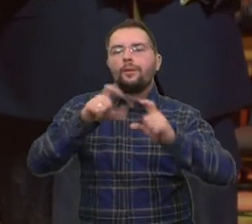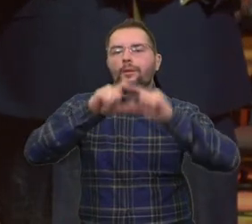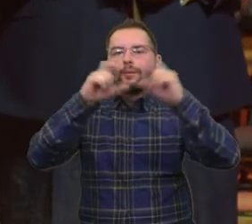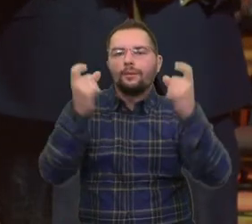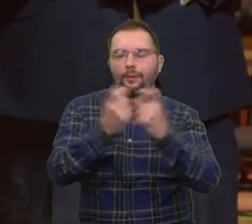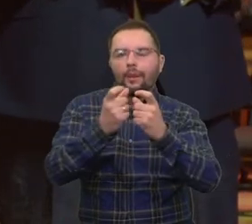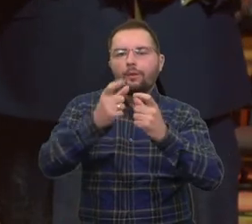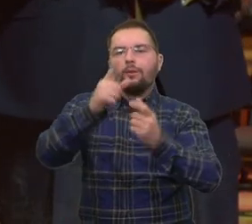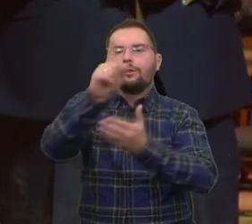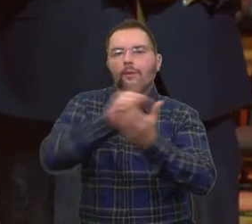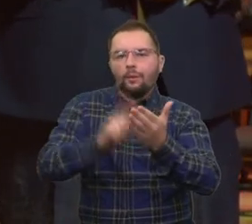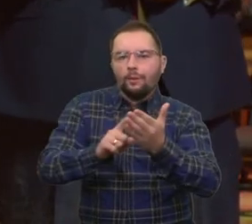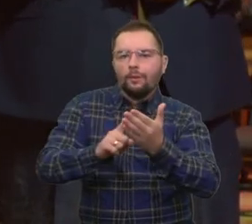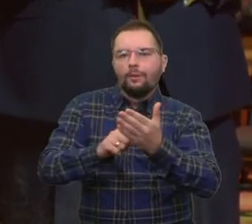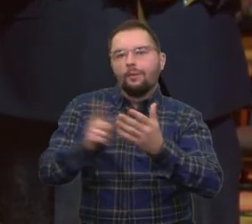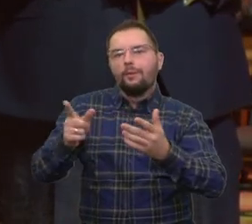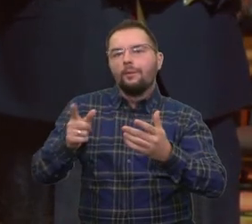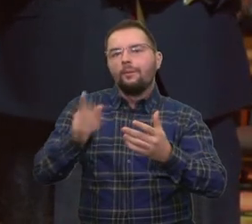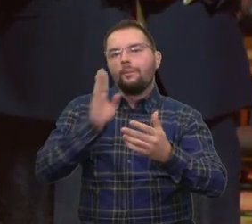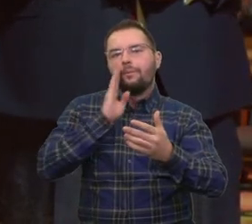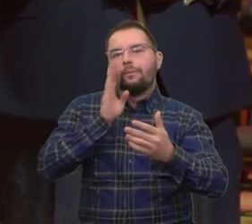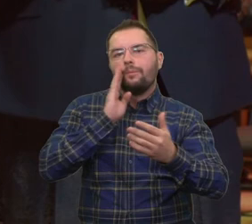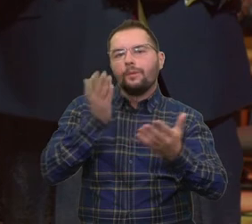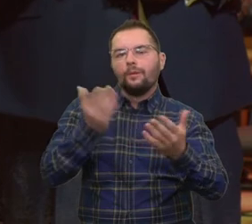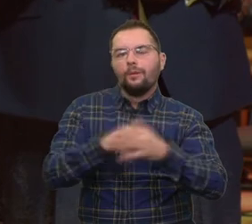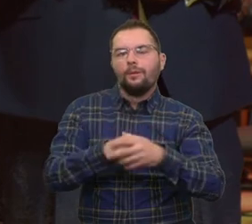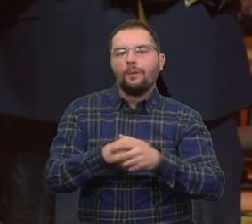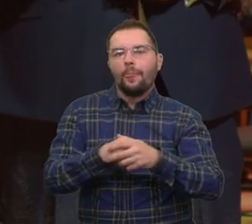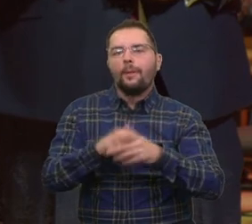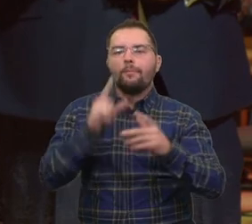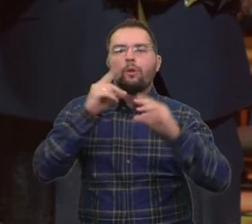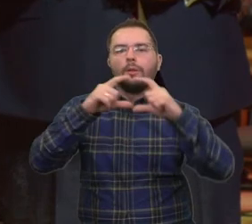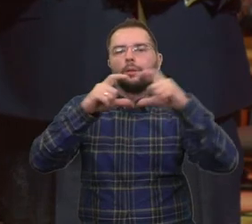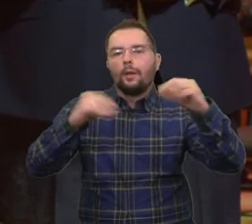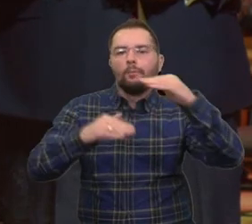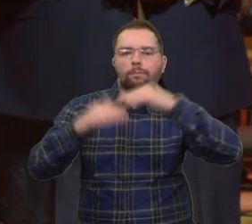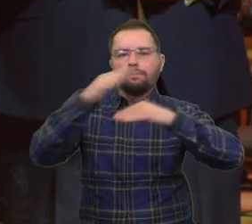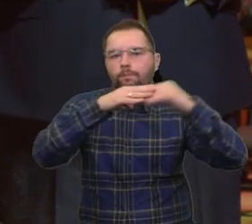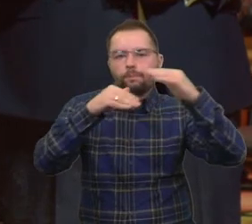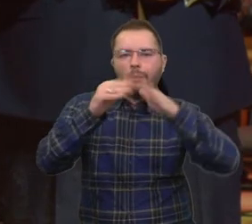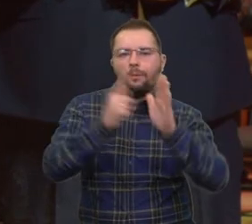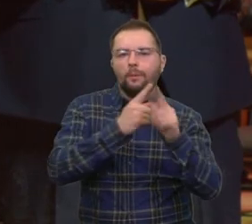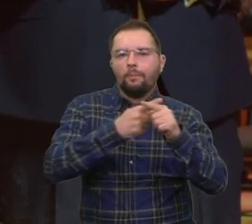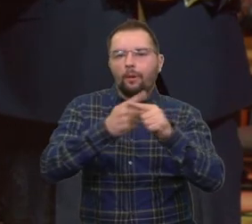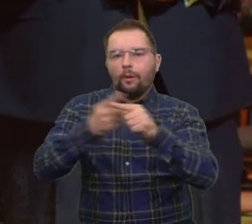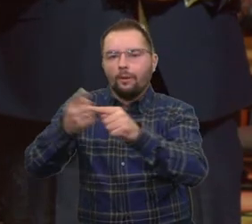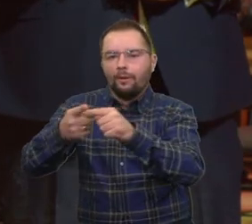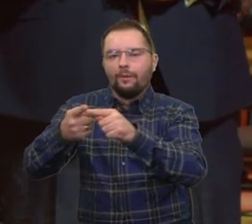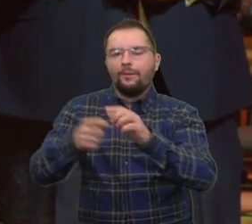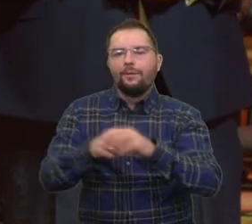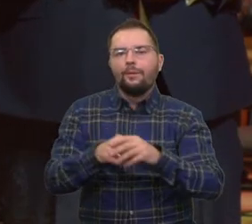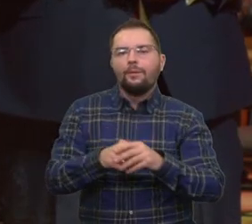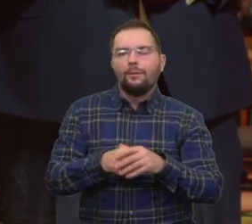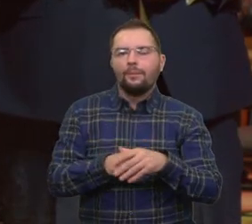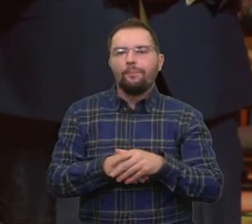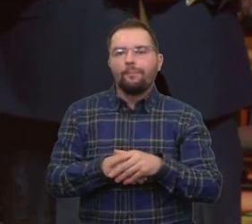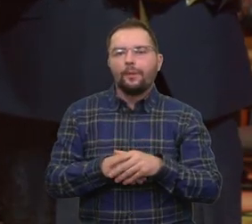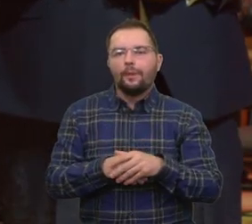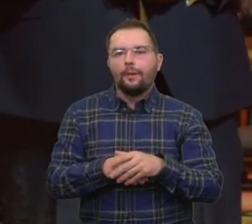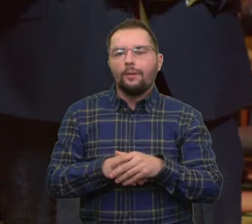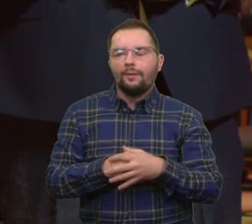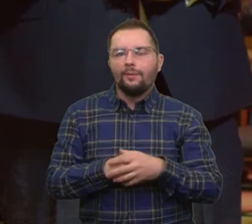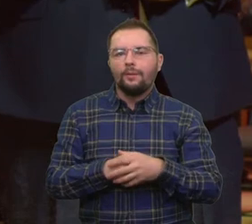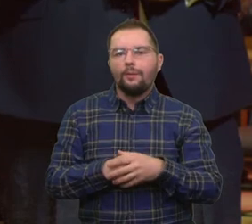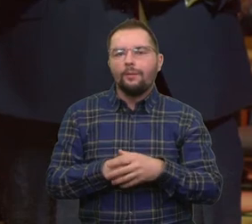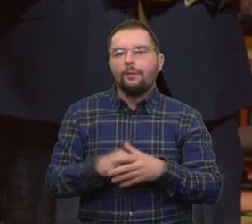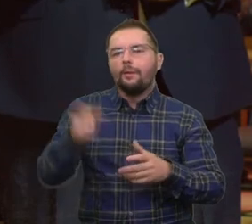chyba każdy marszałek coś do tego stadionu, jakąś cegiełkę dołożył. Ale my tylko jak tacy kapitanowie drużyny, ja wszyscy